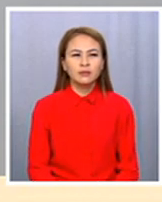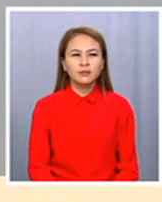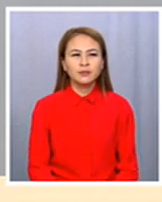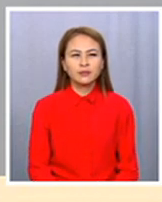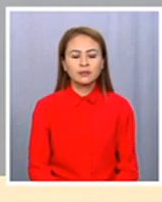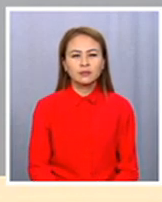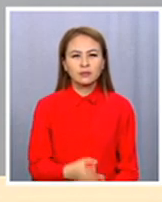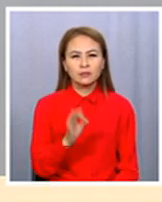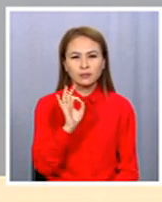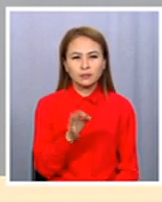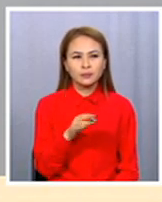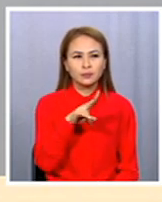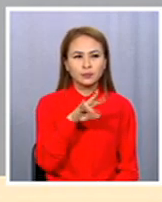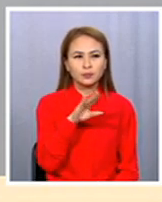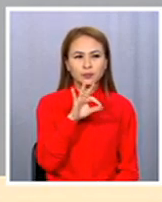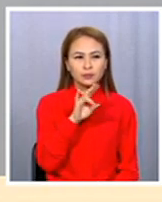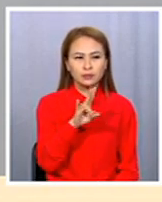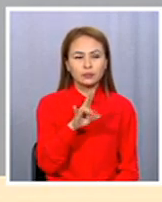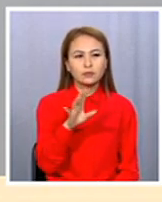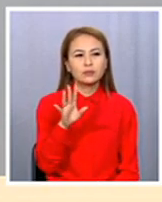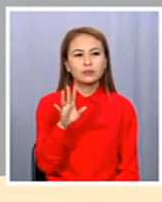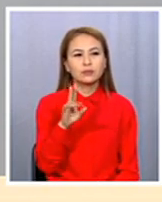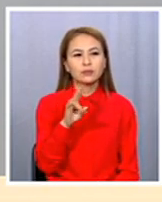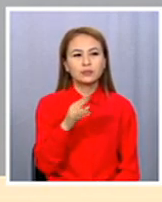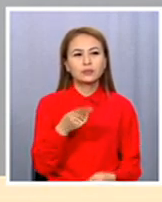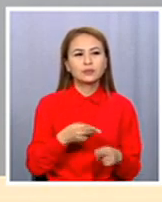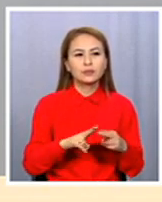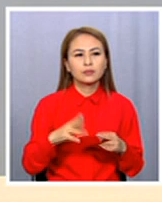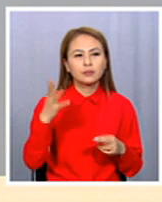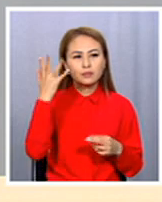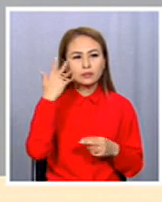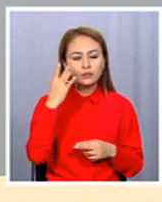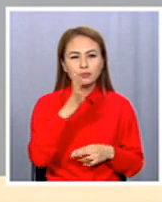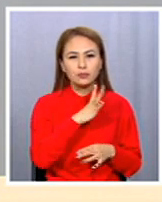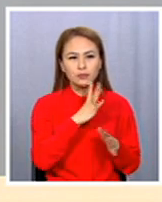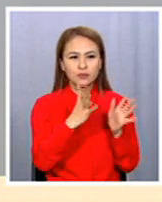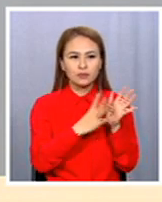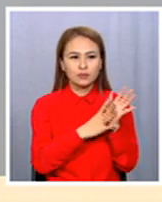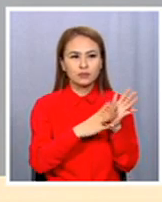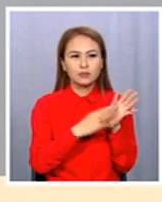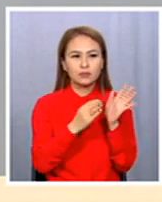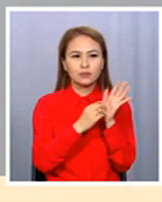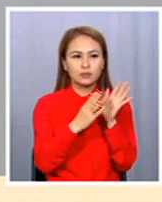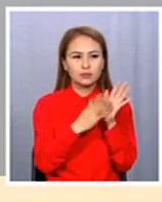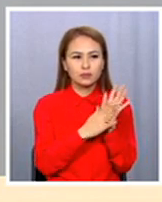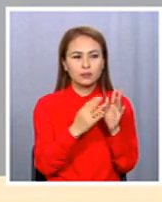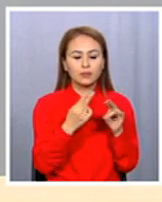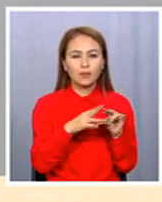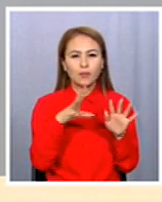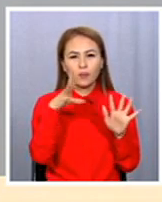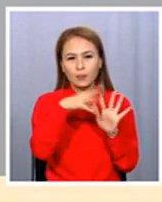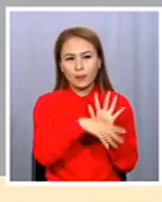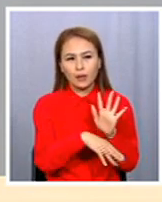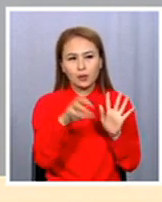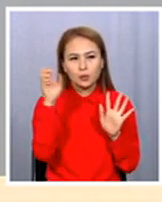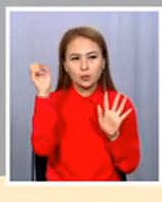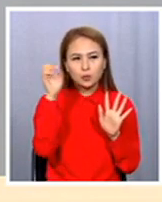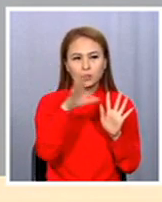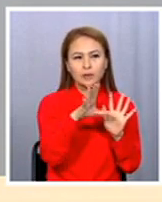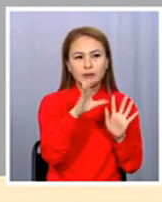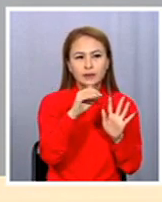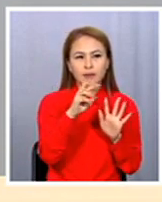Верно, это Плутон. Плутон когда-то была девятой по счету планетой и входил в Солнечную